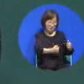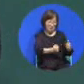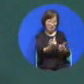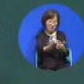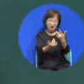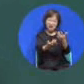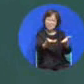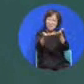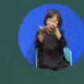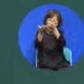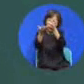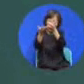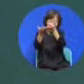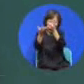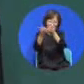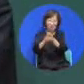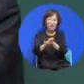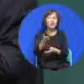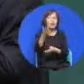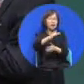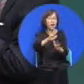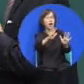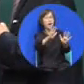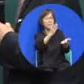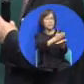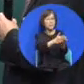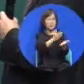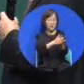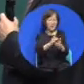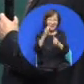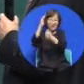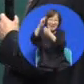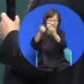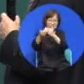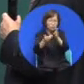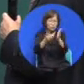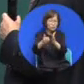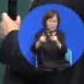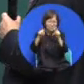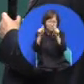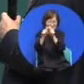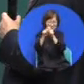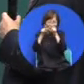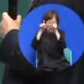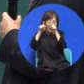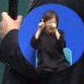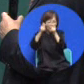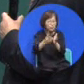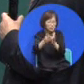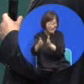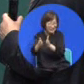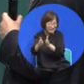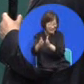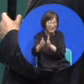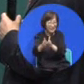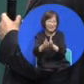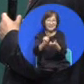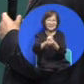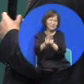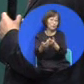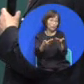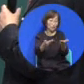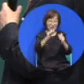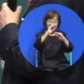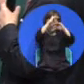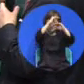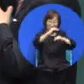대신에 수양 뭐 이런 얘기 쭉 나오잖아요. In today's scripture reading, you see that God asked Abraham to offer his own son as offering, and then